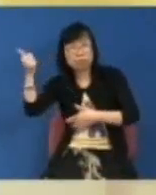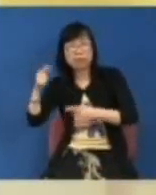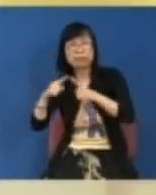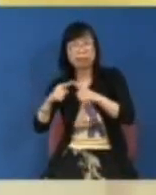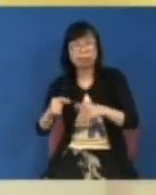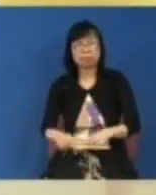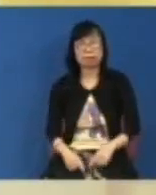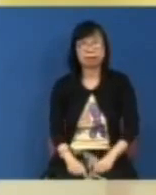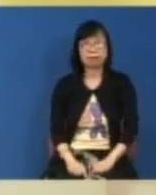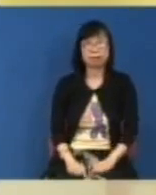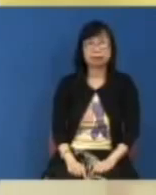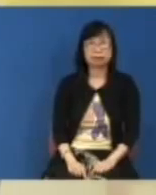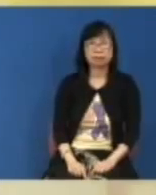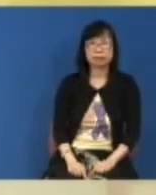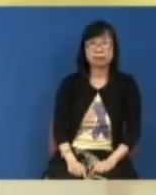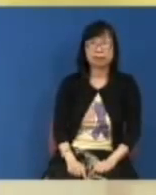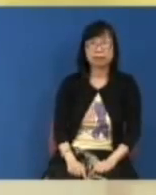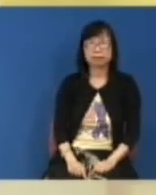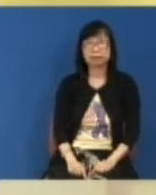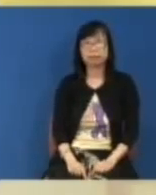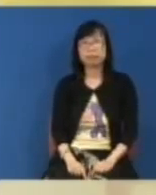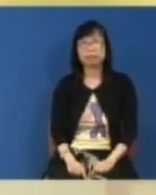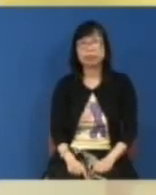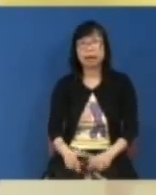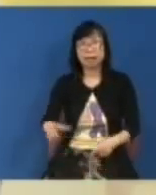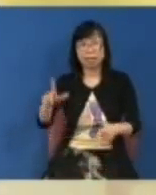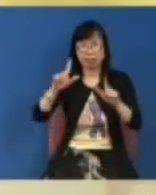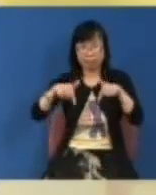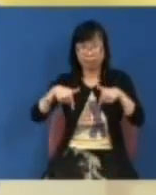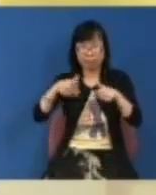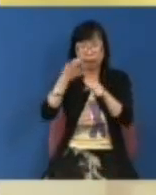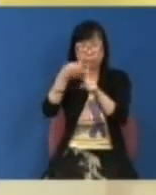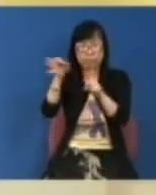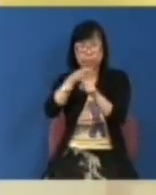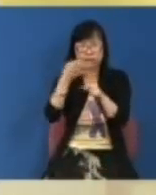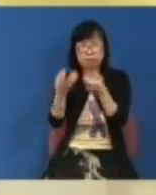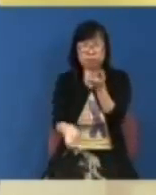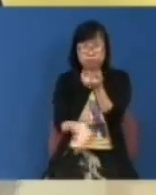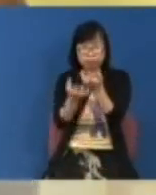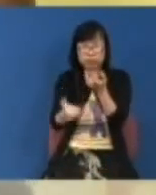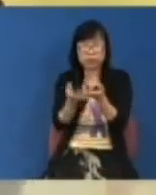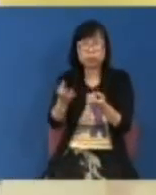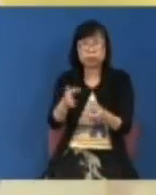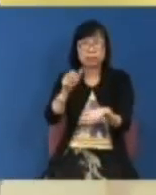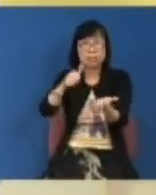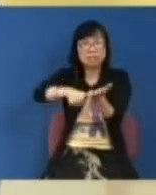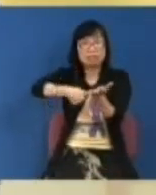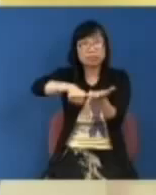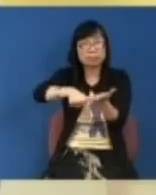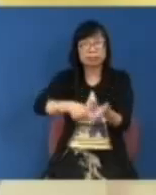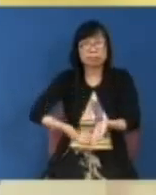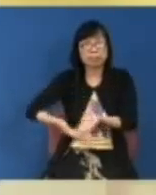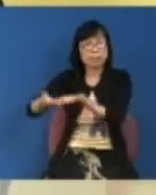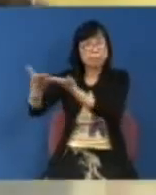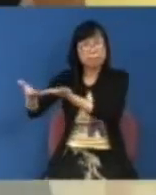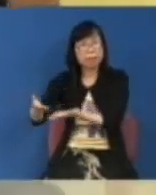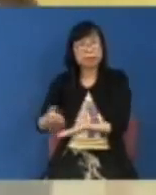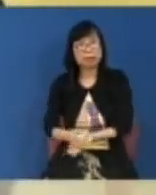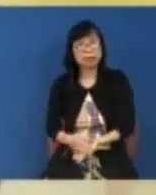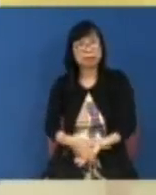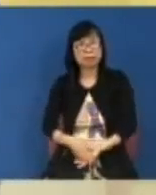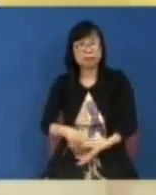拉過幾多次啊？甘地喺南非燒嗰個身份證嘅時候，如果俾你咁，你班咁嘅人夠，梗一